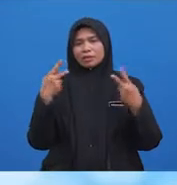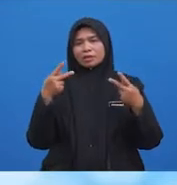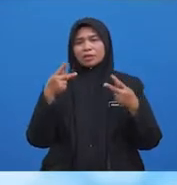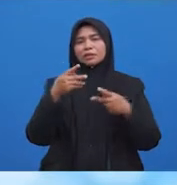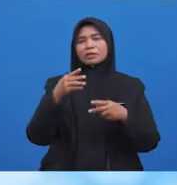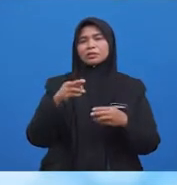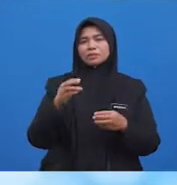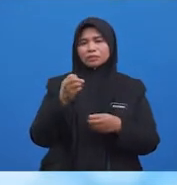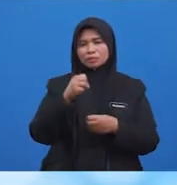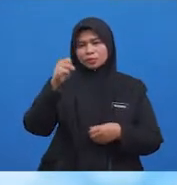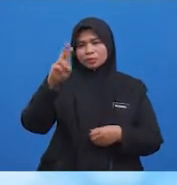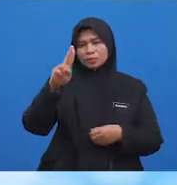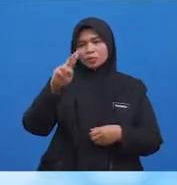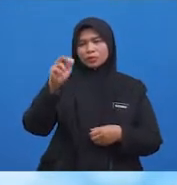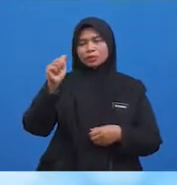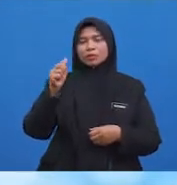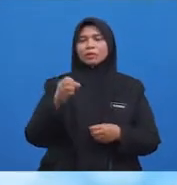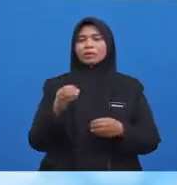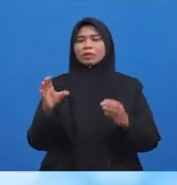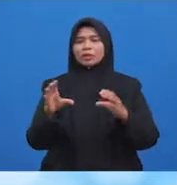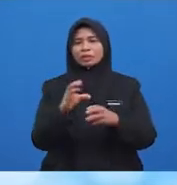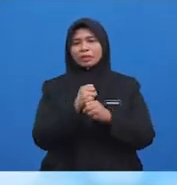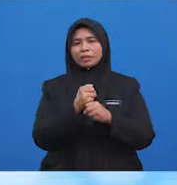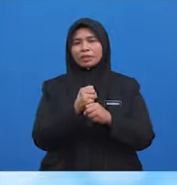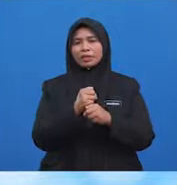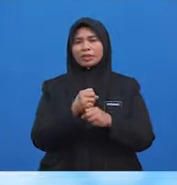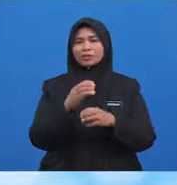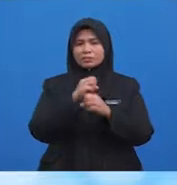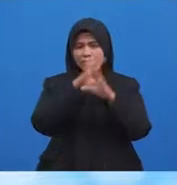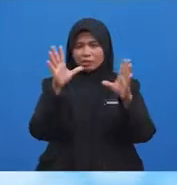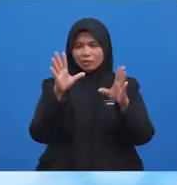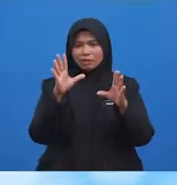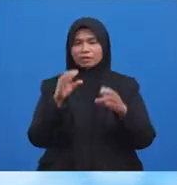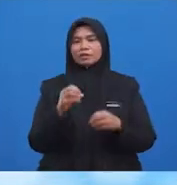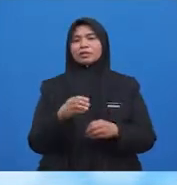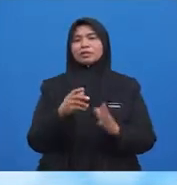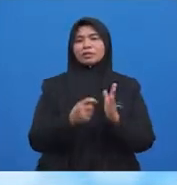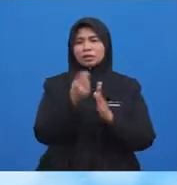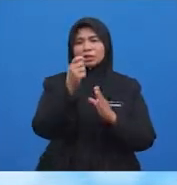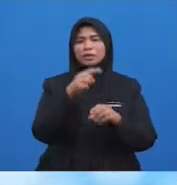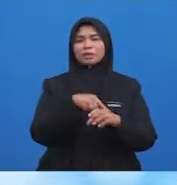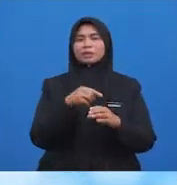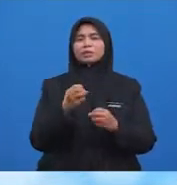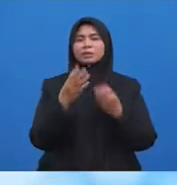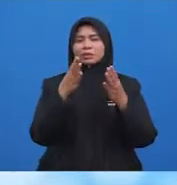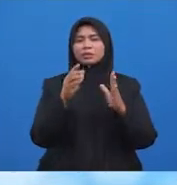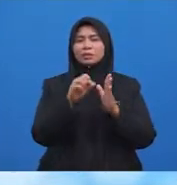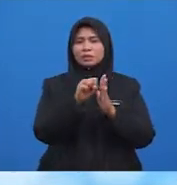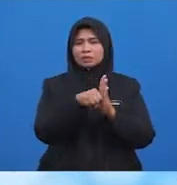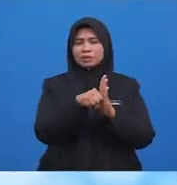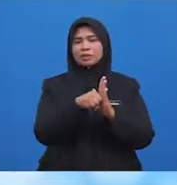mencapai tahap kecerahan maksimum dalam masa beberapa saat hingga beberapa